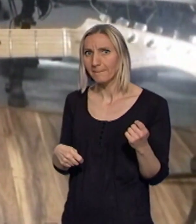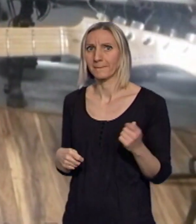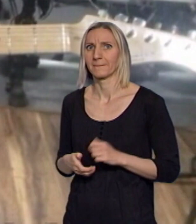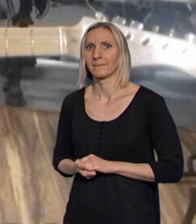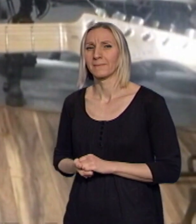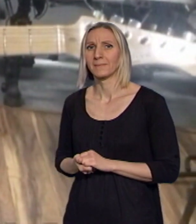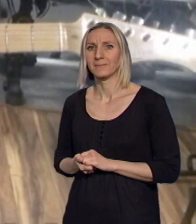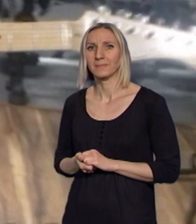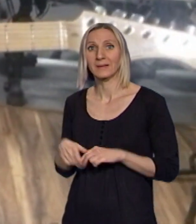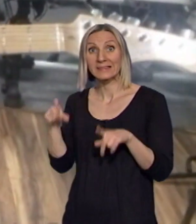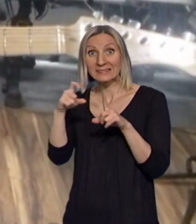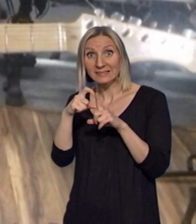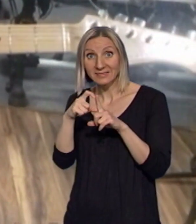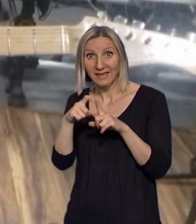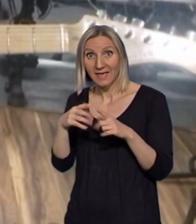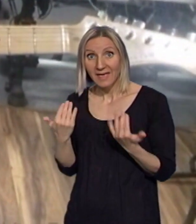D, E,